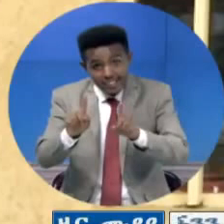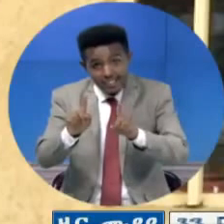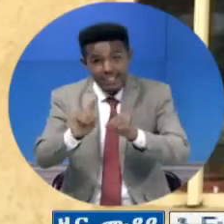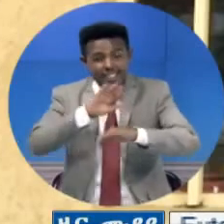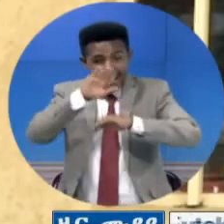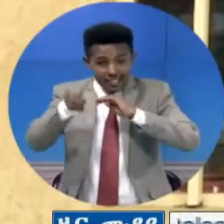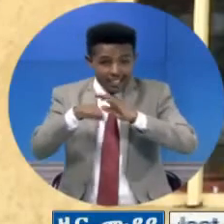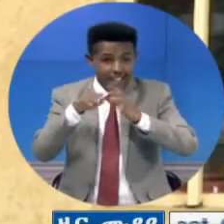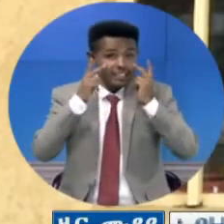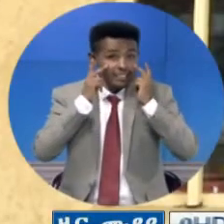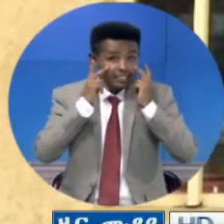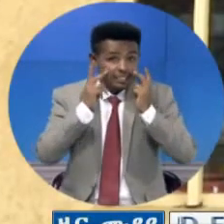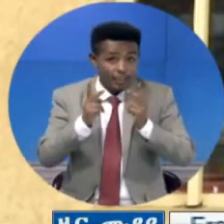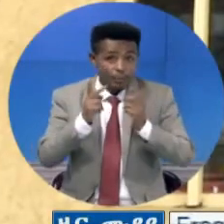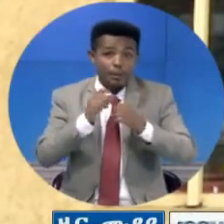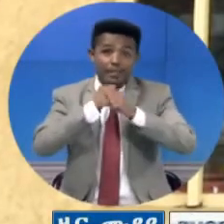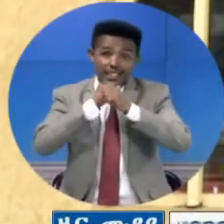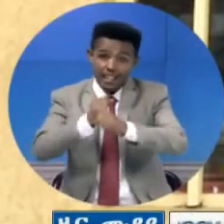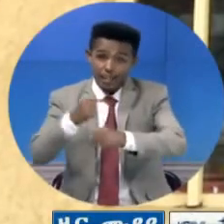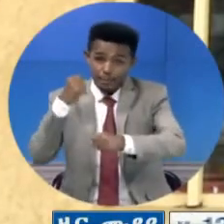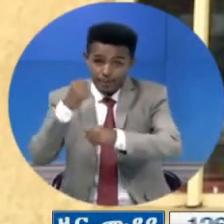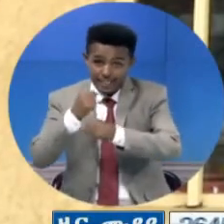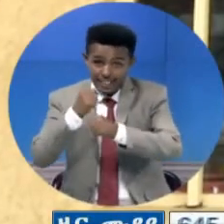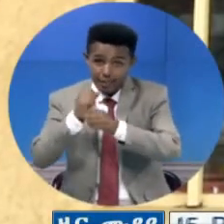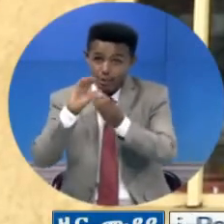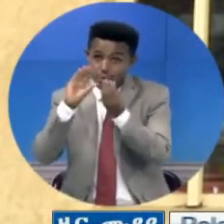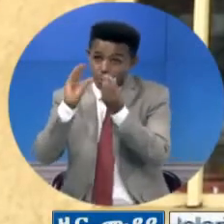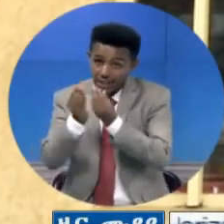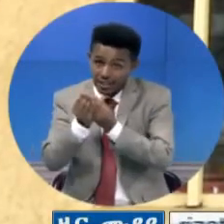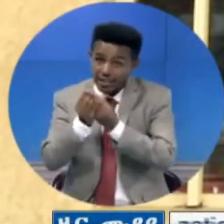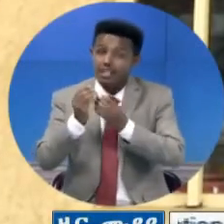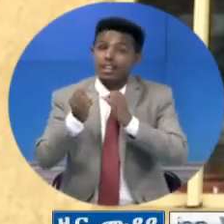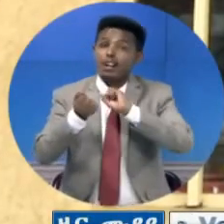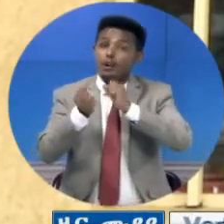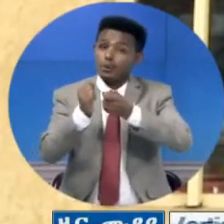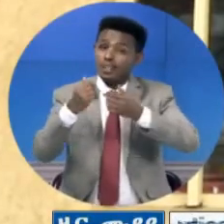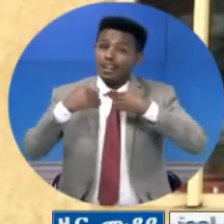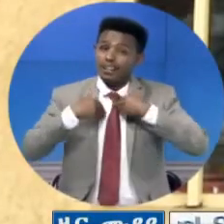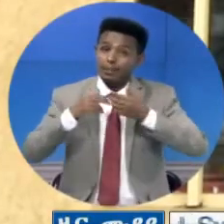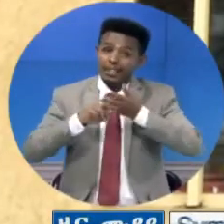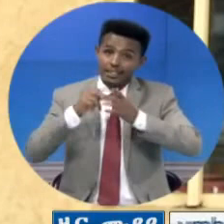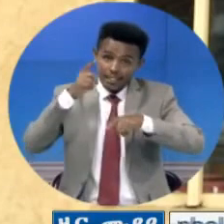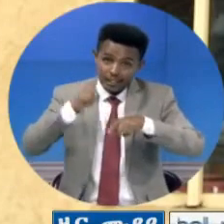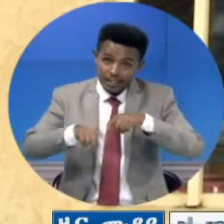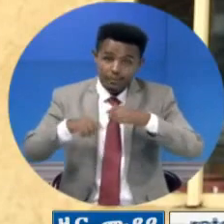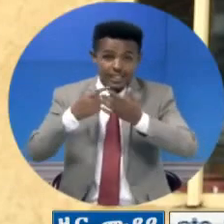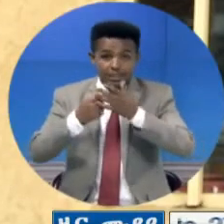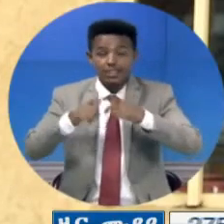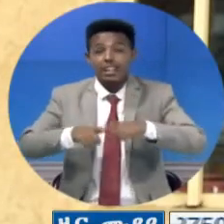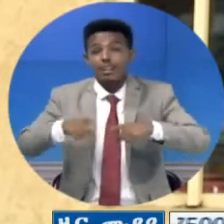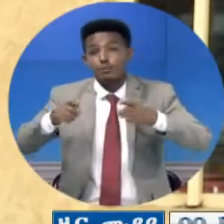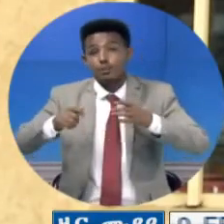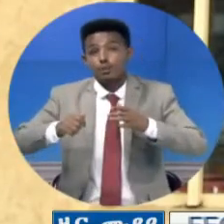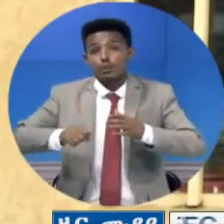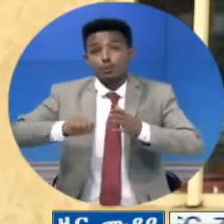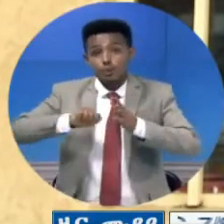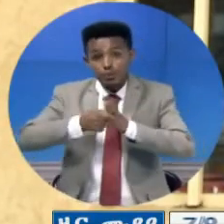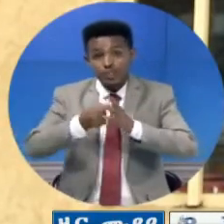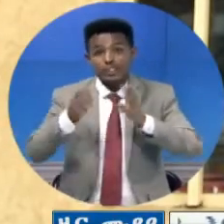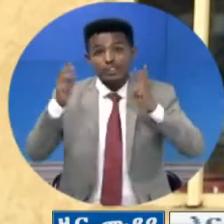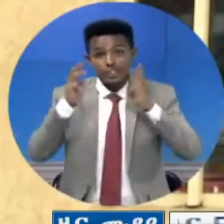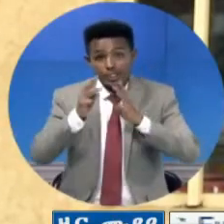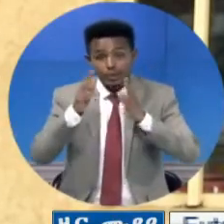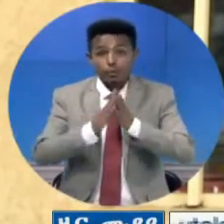ስታየው በመከላከል በመስራት ረገድ ለውጥ አለ ማለት አይቻልም። የዚህ ደግሞ ትልቁ ቁልፍ ችግር ምንድነው? በየደረጃው